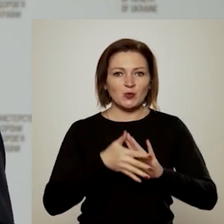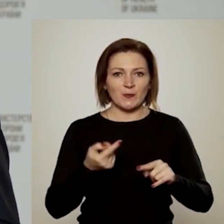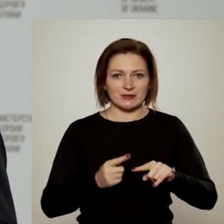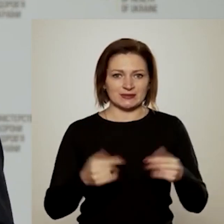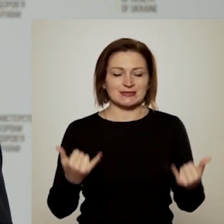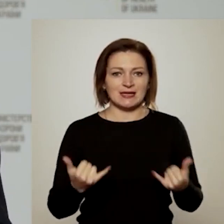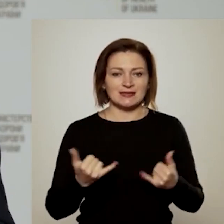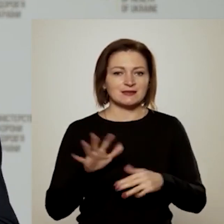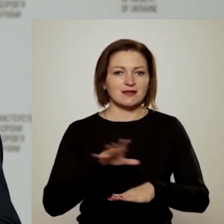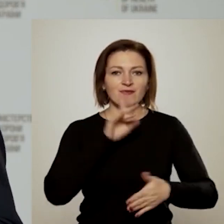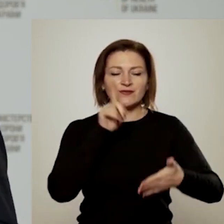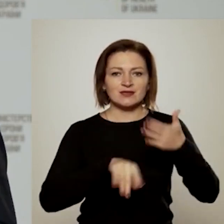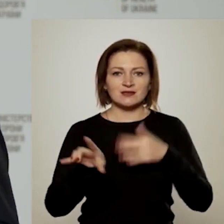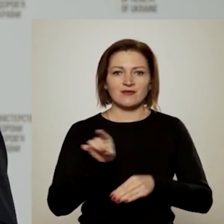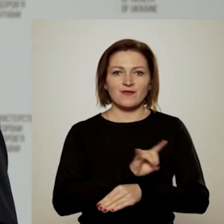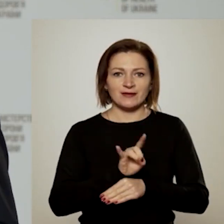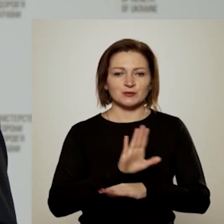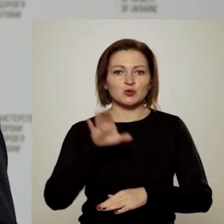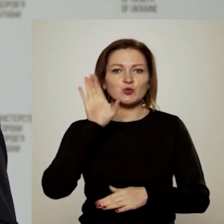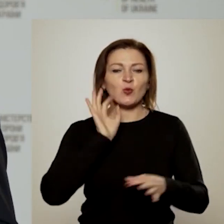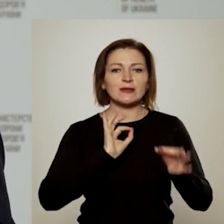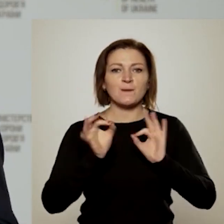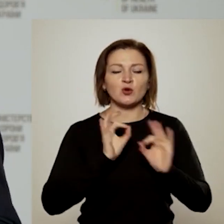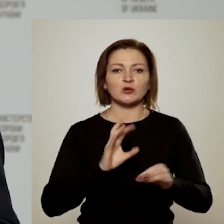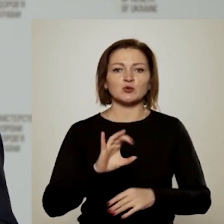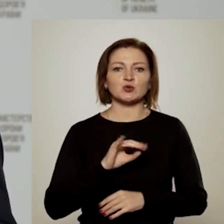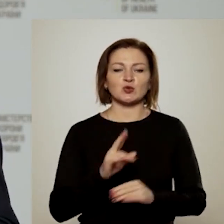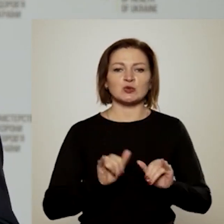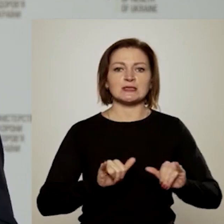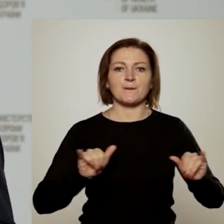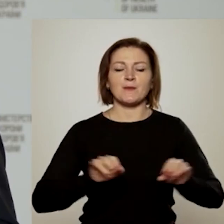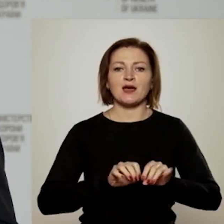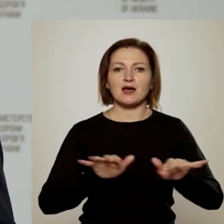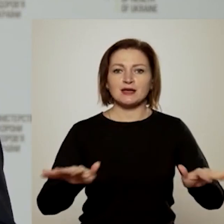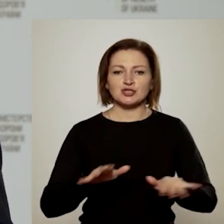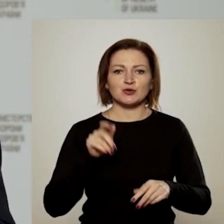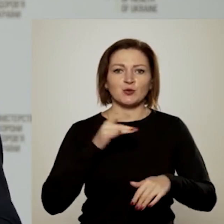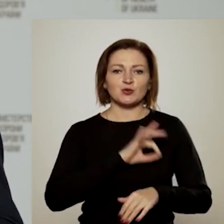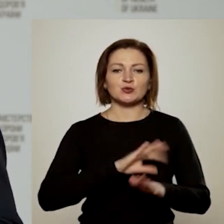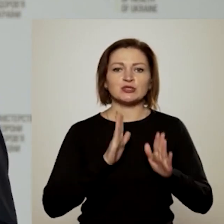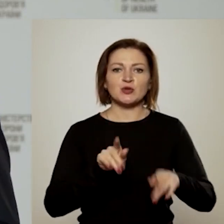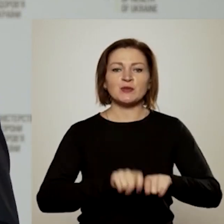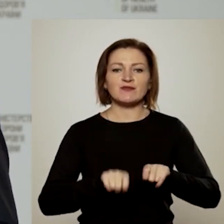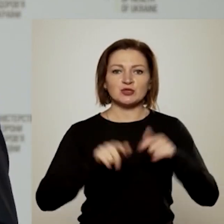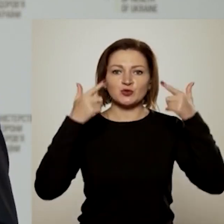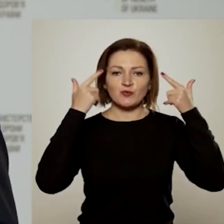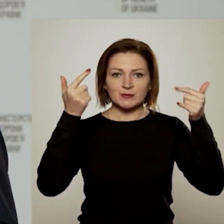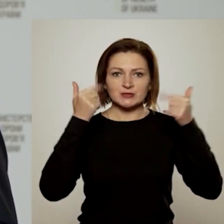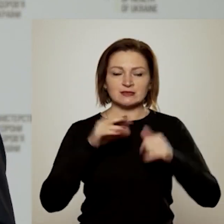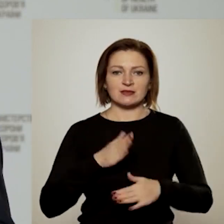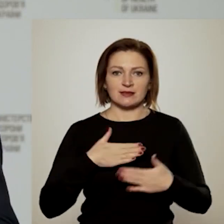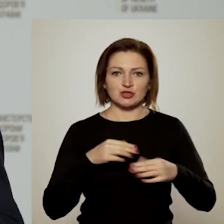Не вірте фейкам. Не слухайте порад у соцмережах. Користуйтесь лише перевіреною інформацією на сторінках